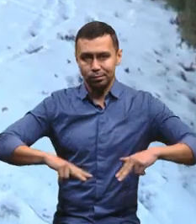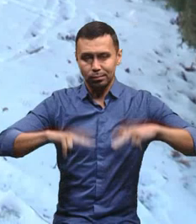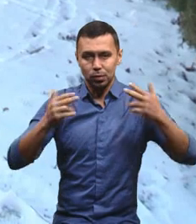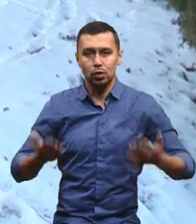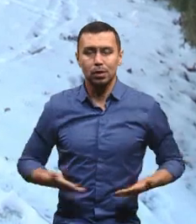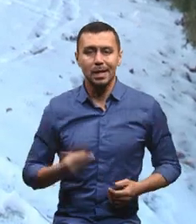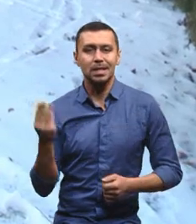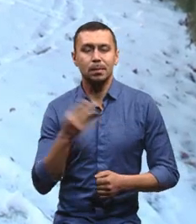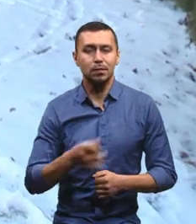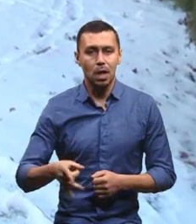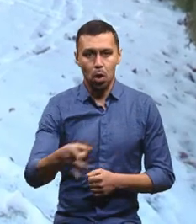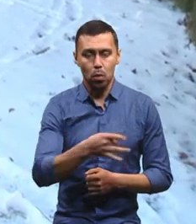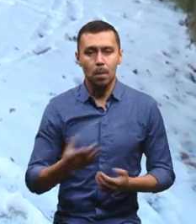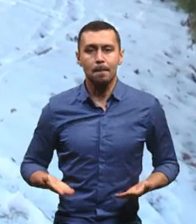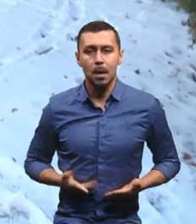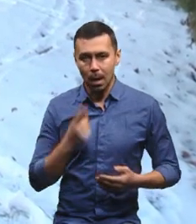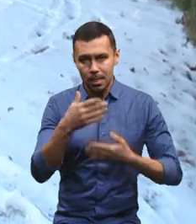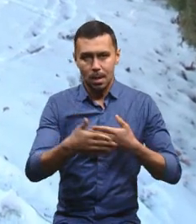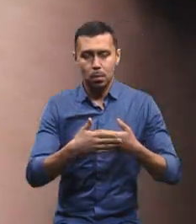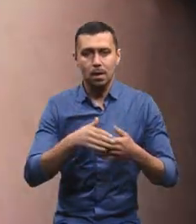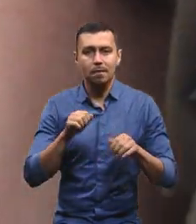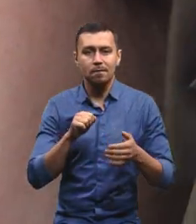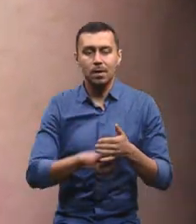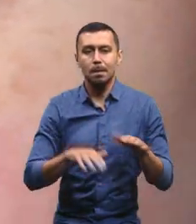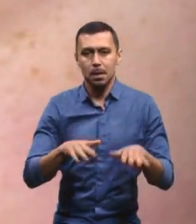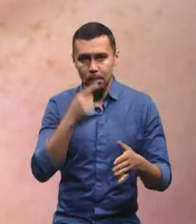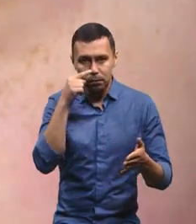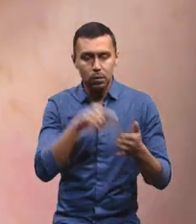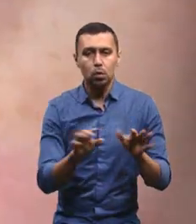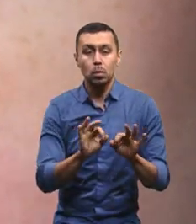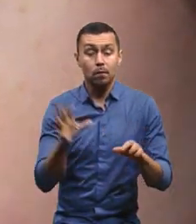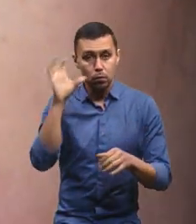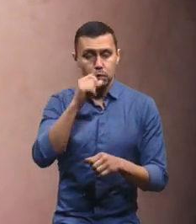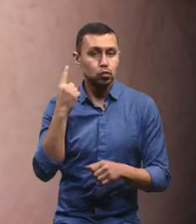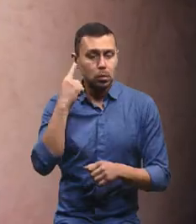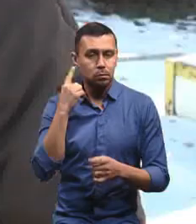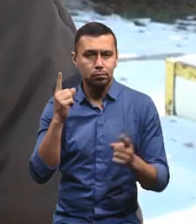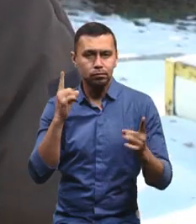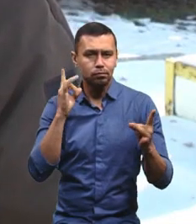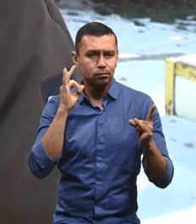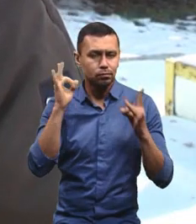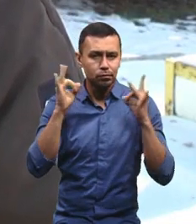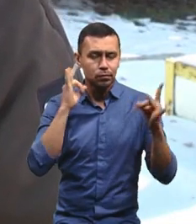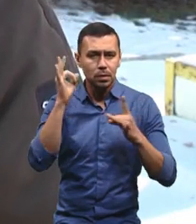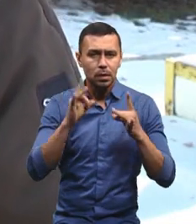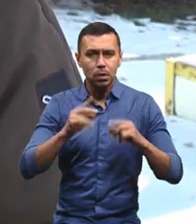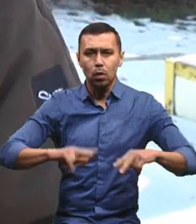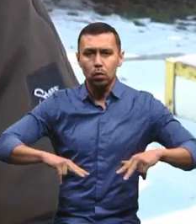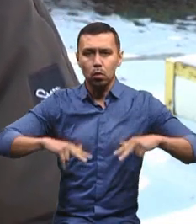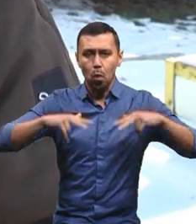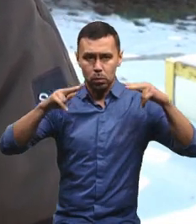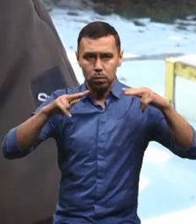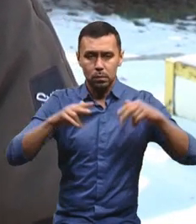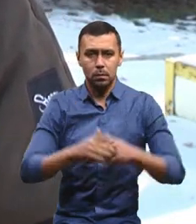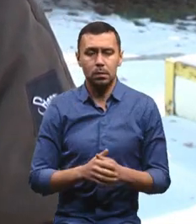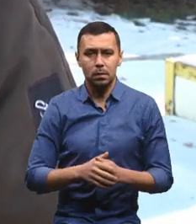Шепетівського району Юлія мешкає неподалік від місця влучання розповідає вночі чула звук дрона дзищання гудіння